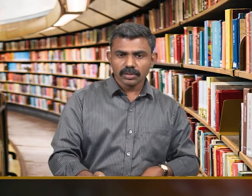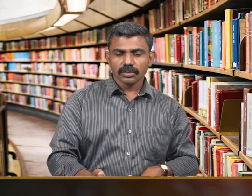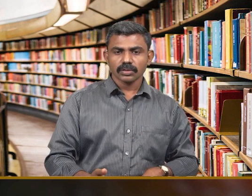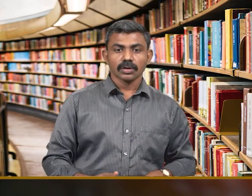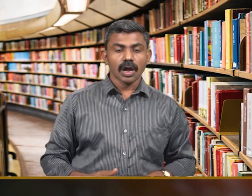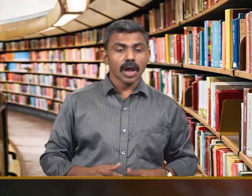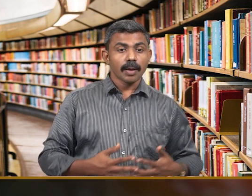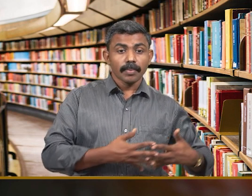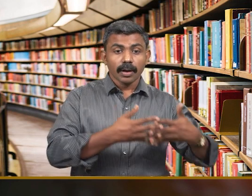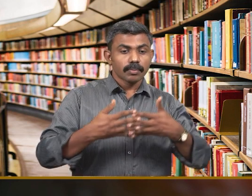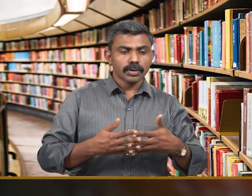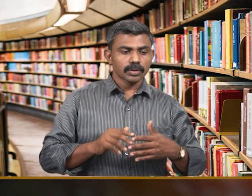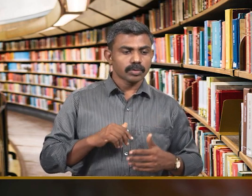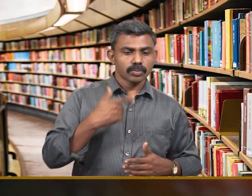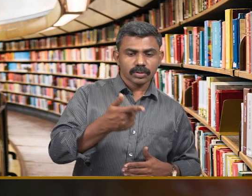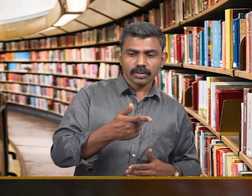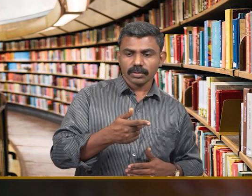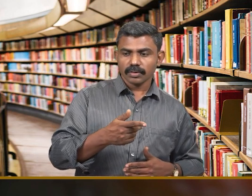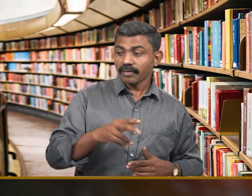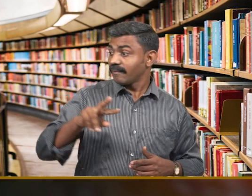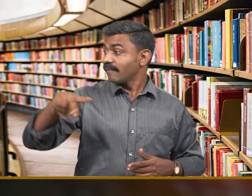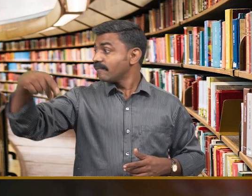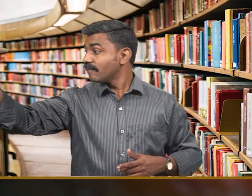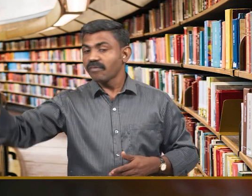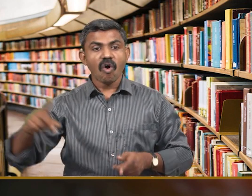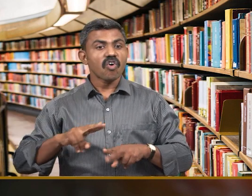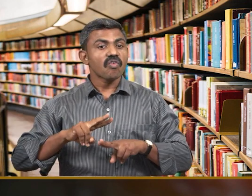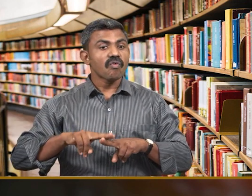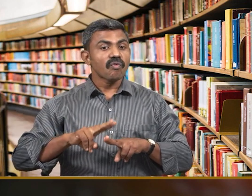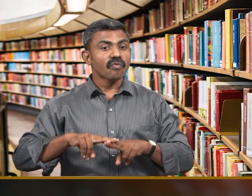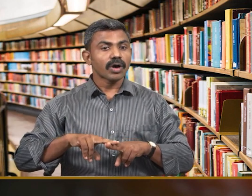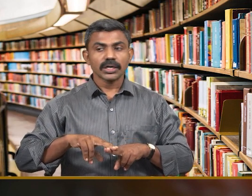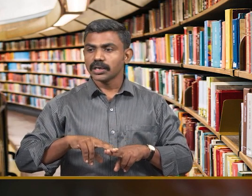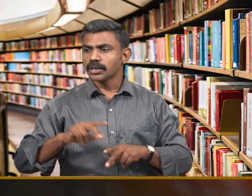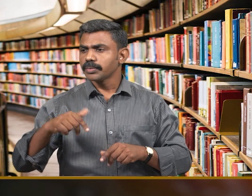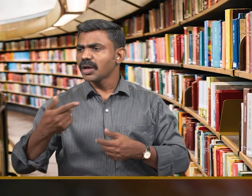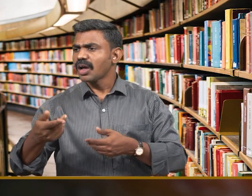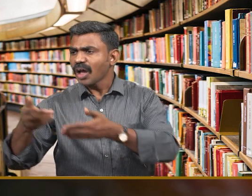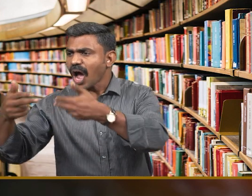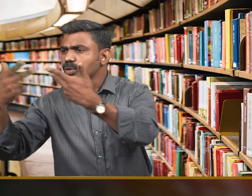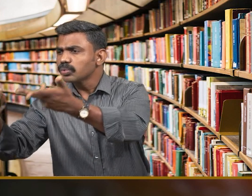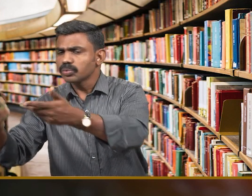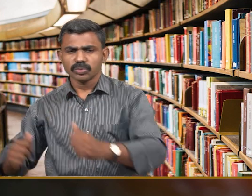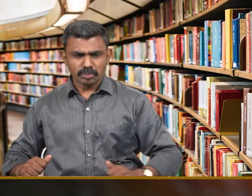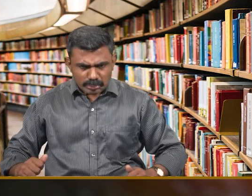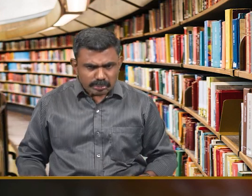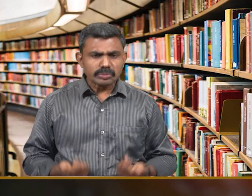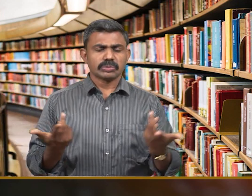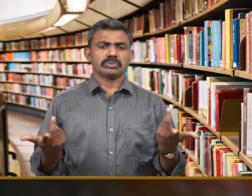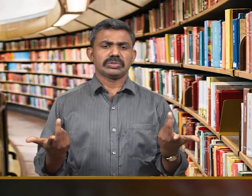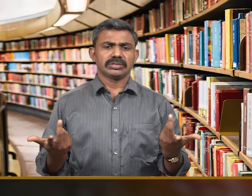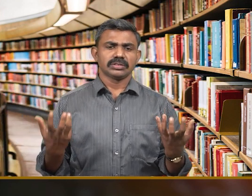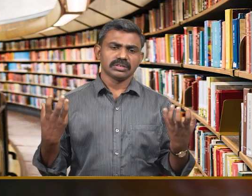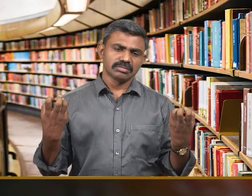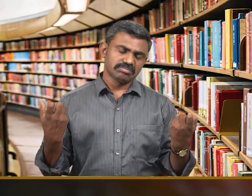அமெரிக்க முதலீட்டாளர்கள் என்ன பண்ணாங்கன்னா வெளிநாடுகளில் செய்திருந்த தங்களுடைய முதலீட்டையும் என்ன பண்ணாங்க எப்படியே வாங்கிக்கணும் அப்படிங்கிறதுக்காக அவங்க அது முயற்சி பண்ணாங்க.